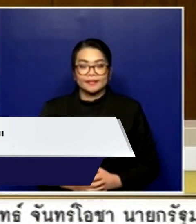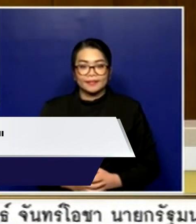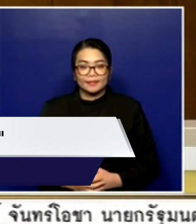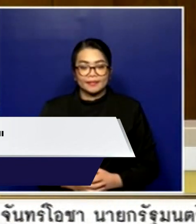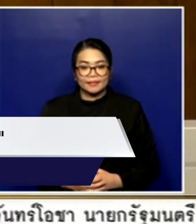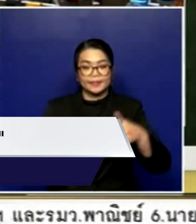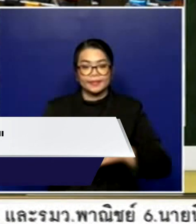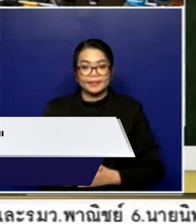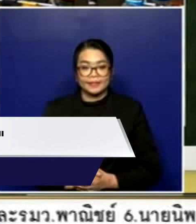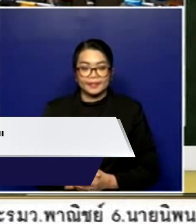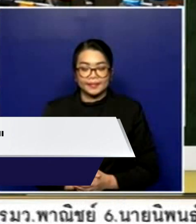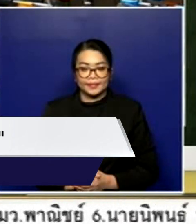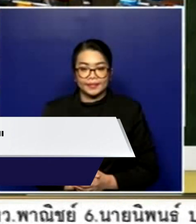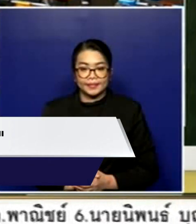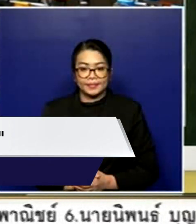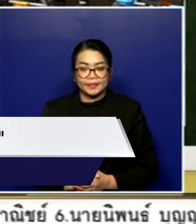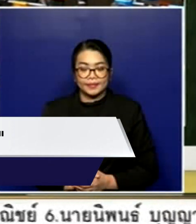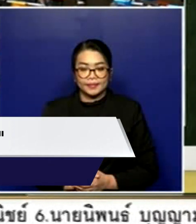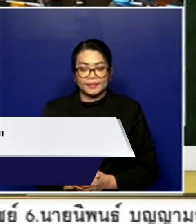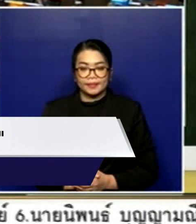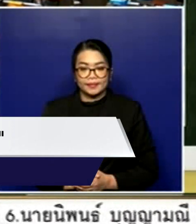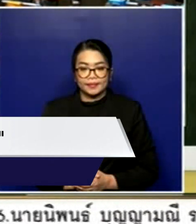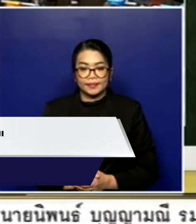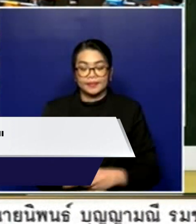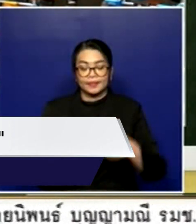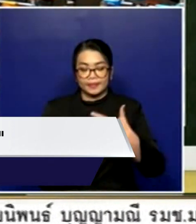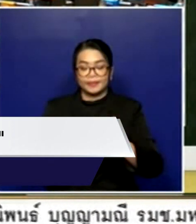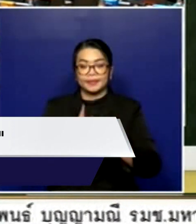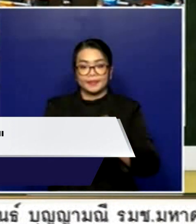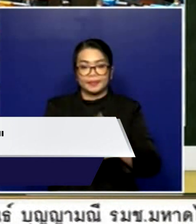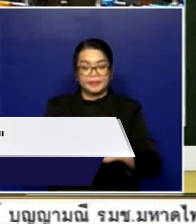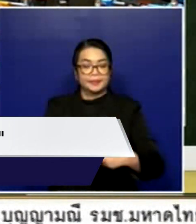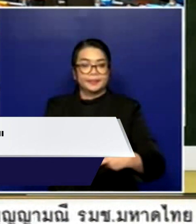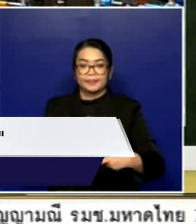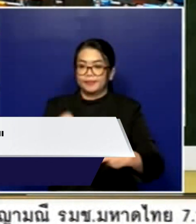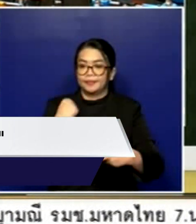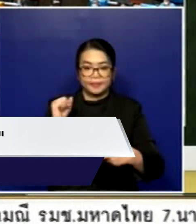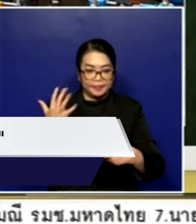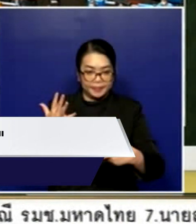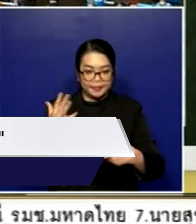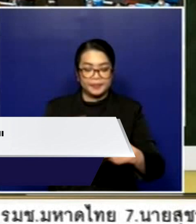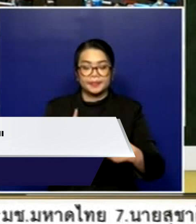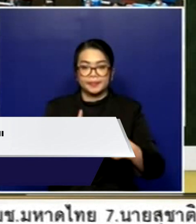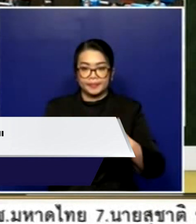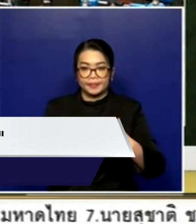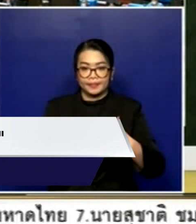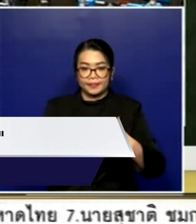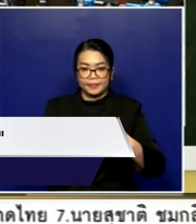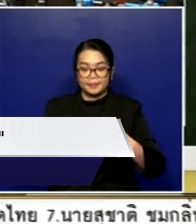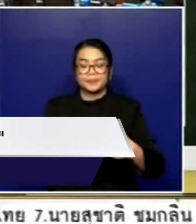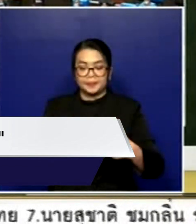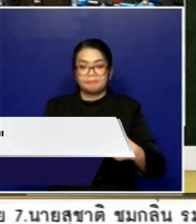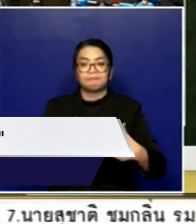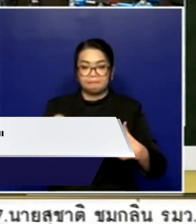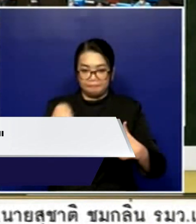ขณะดูกันนะครับมีทางเลขาธิการพรรคก้าวไกลคุณชัยธวัชตุลาธนเนี่ยพูดถึงกรณีที่